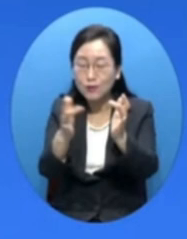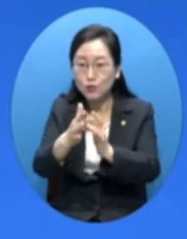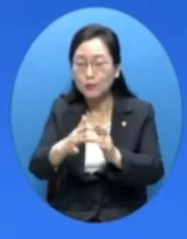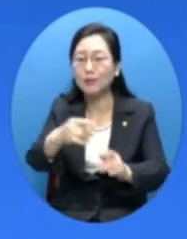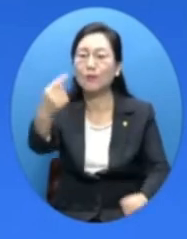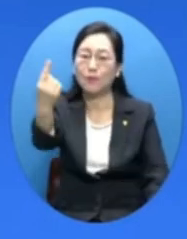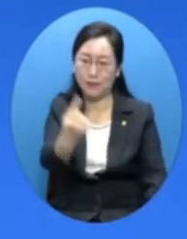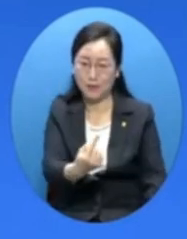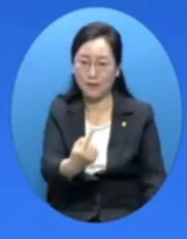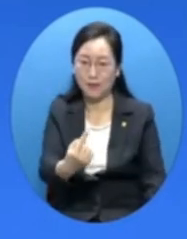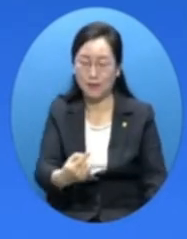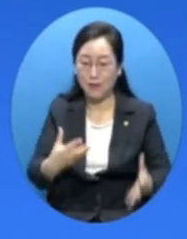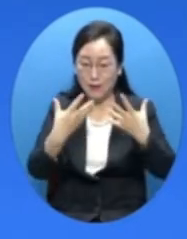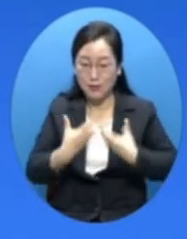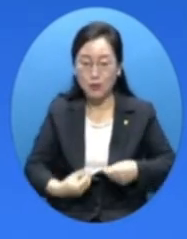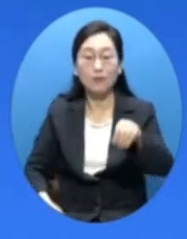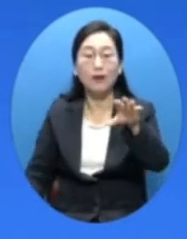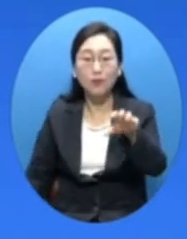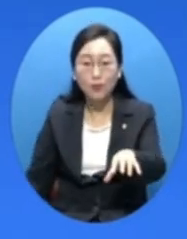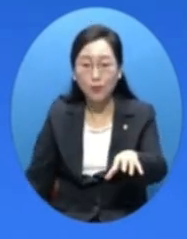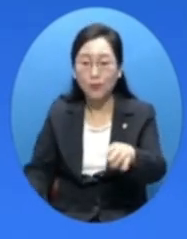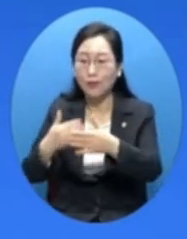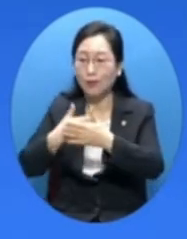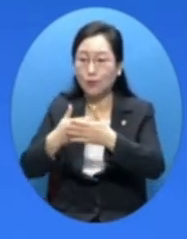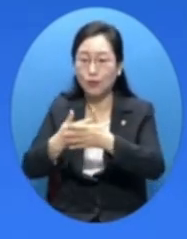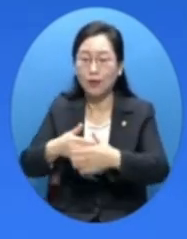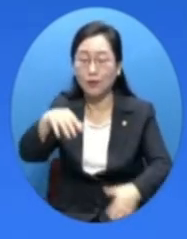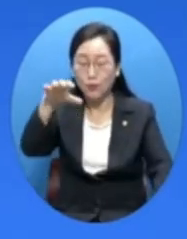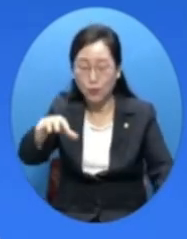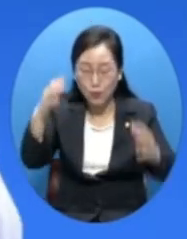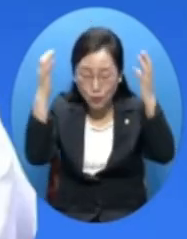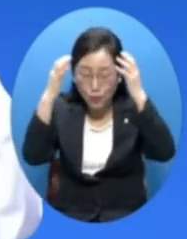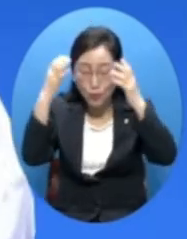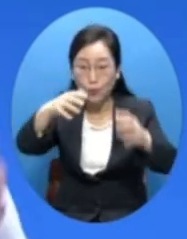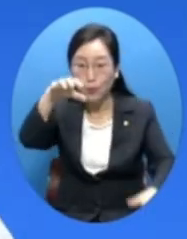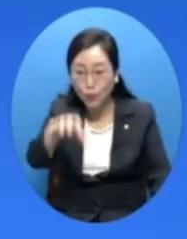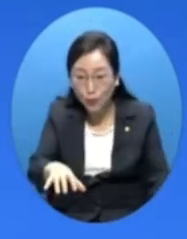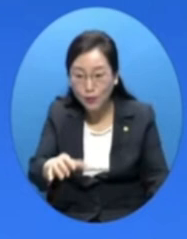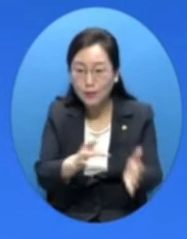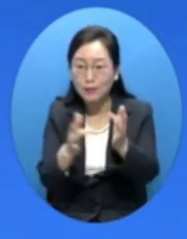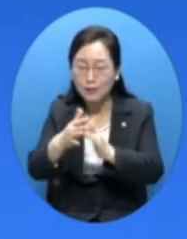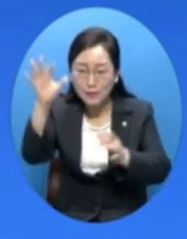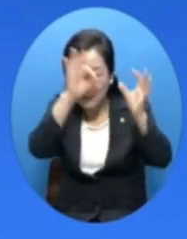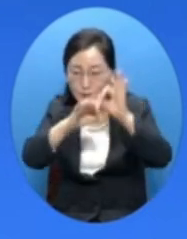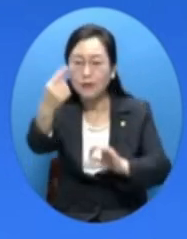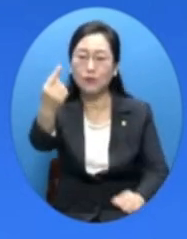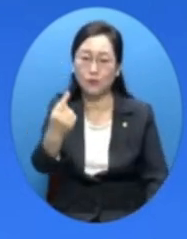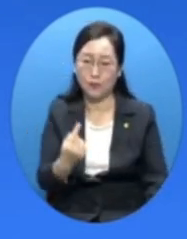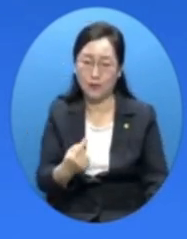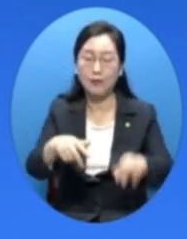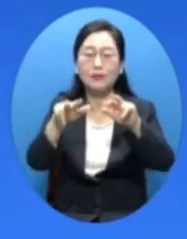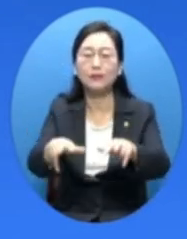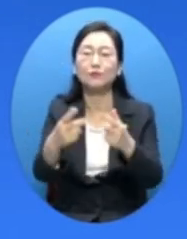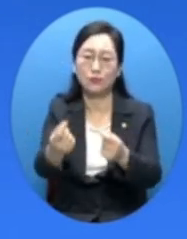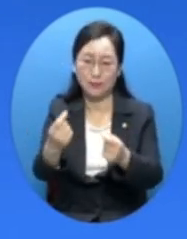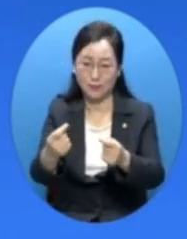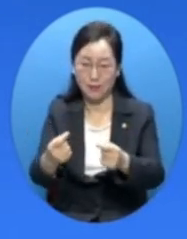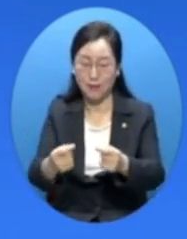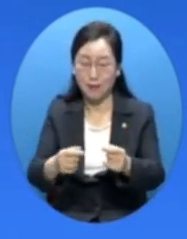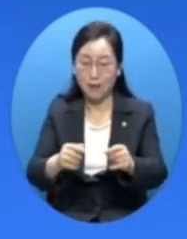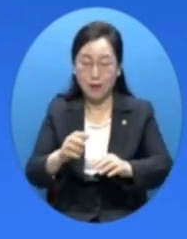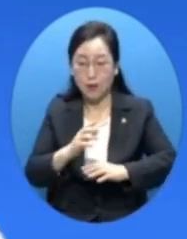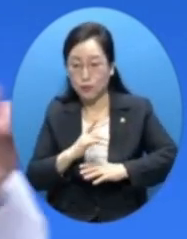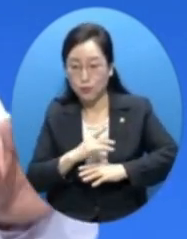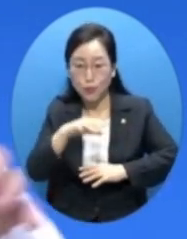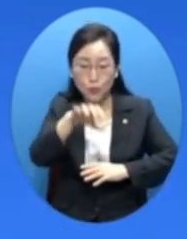것입니다. 절망의 자리에 불안에 떨고 고통 가운데 있는 자리에 주님이 찾아오신 것입니다. 지금도 예수님은 두려움에 떨고